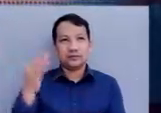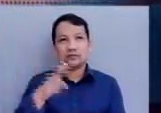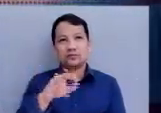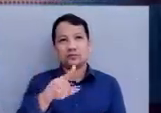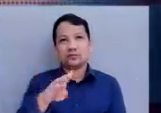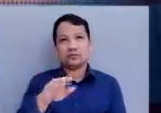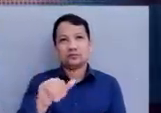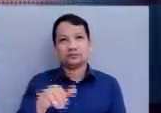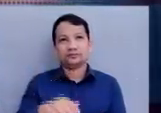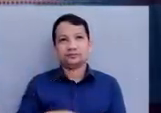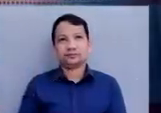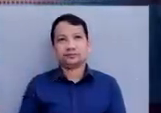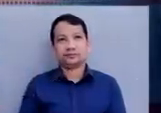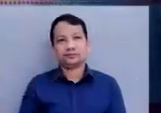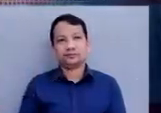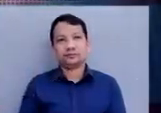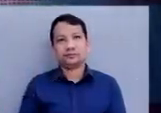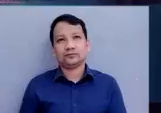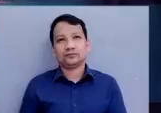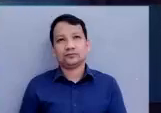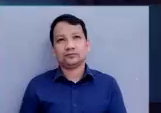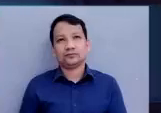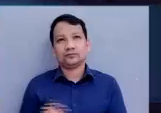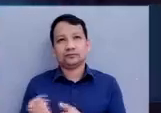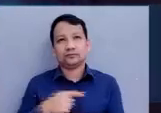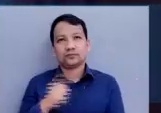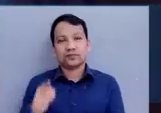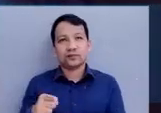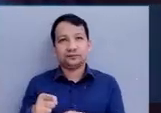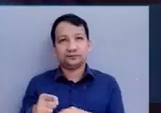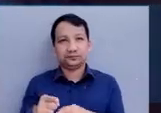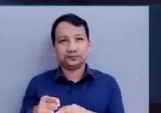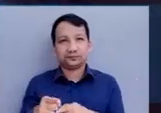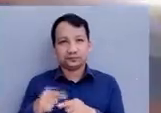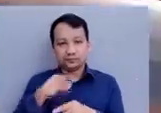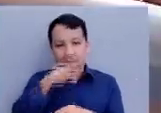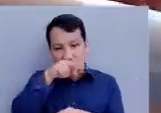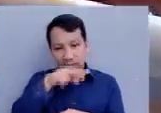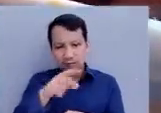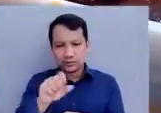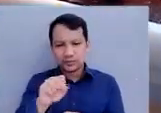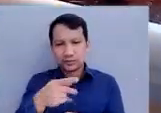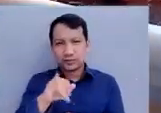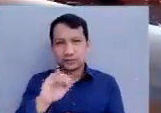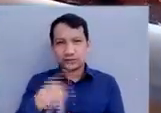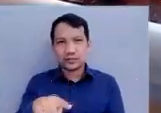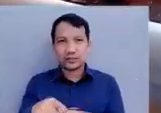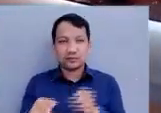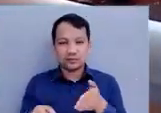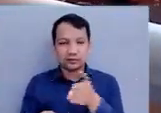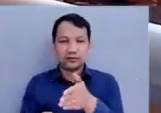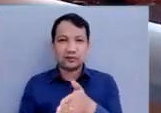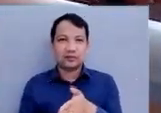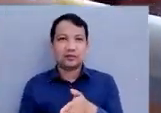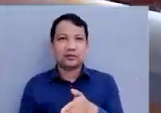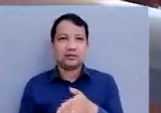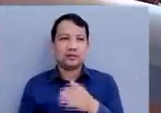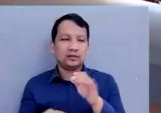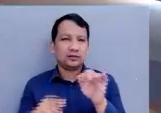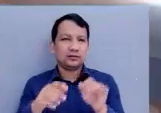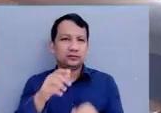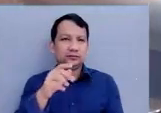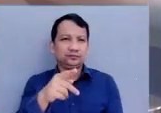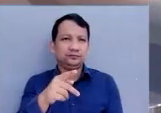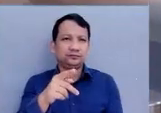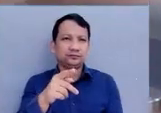France Ano po naman yon ah Beats po yan po ng hipon and then meron din po siyang ah isda which is tanig po Pero sa